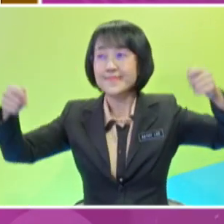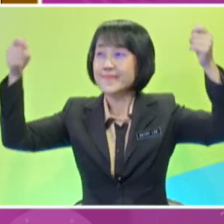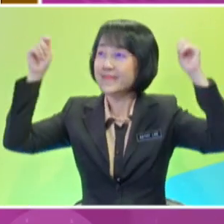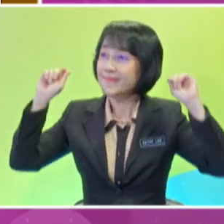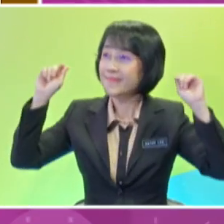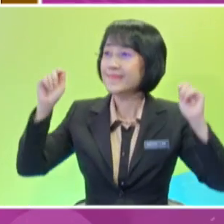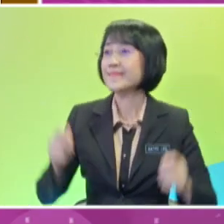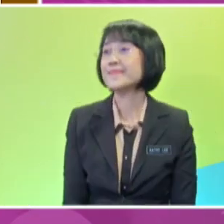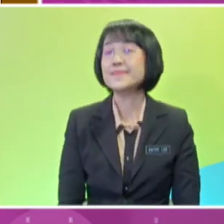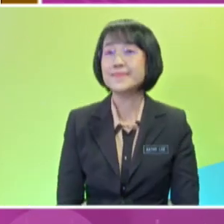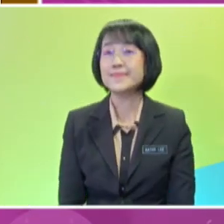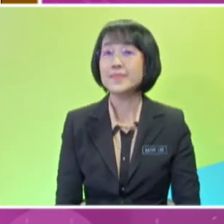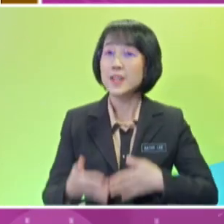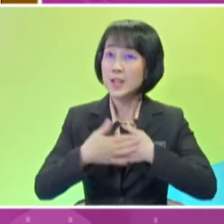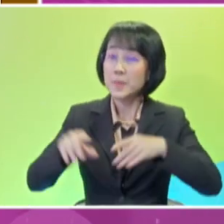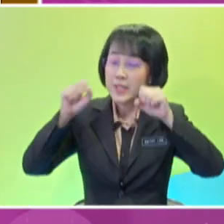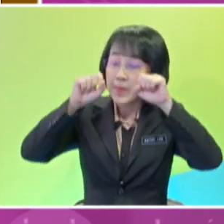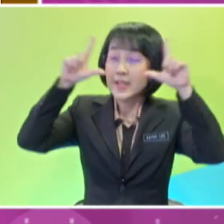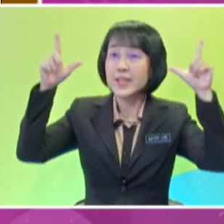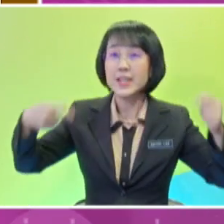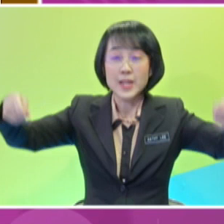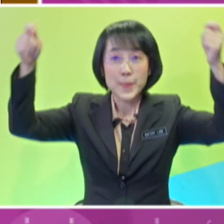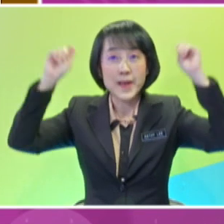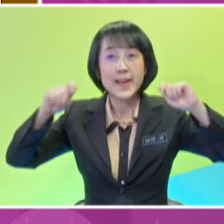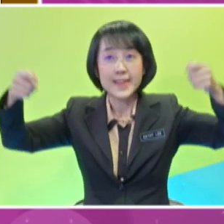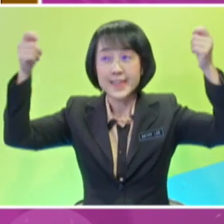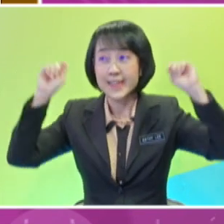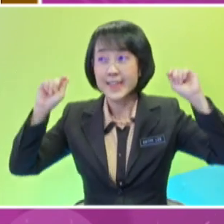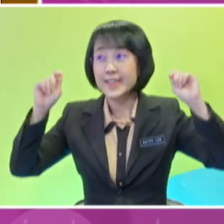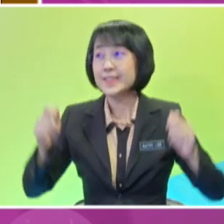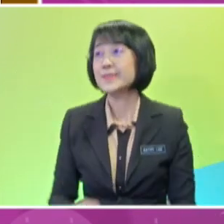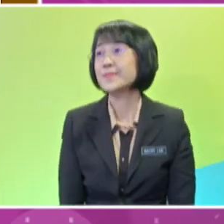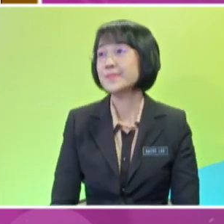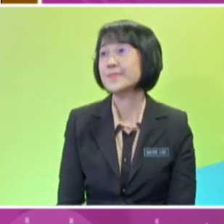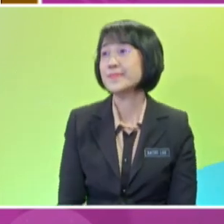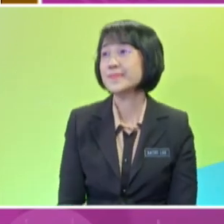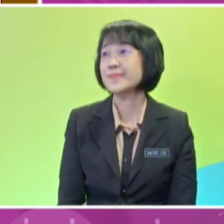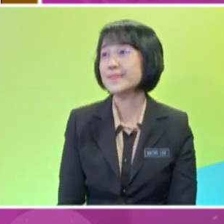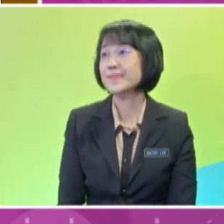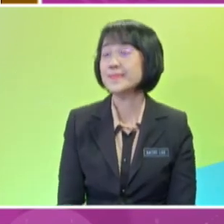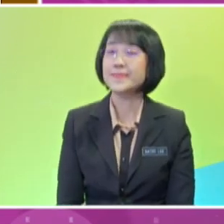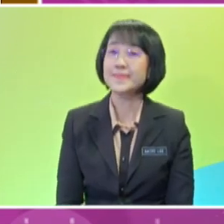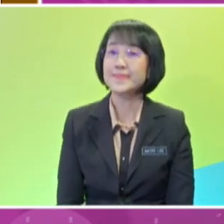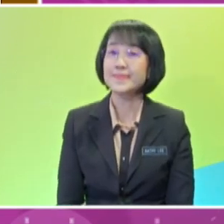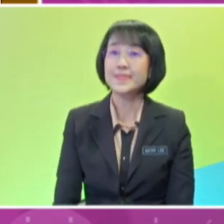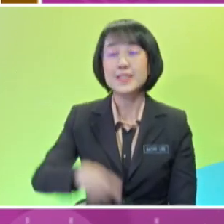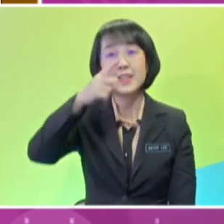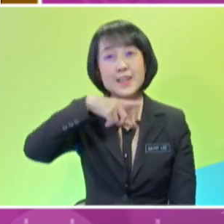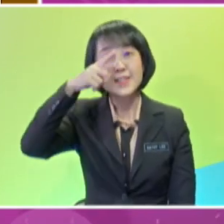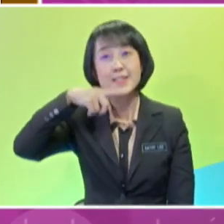sepatunya lepas bangun kita mandi oke lepas mandi dalam waktu mandi kita gosok